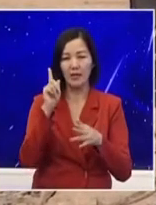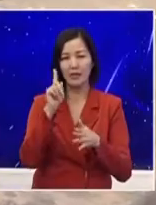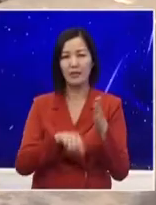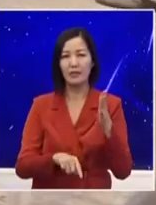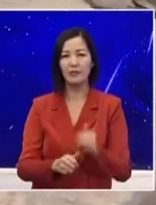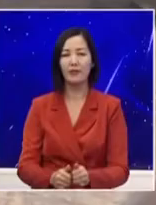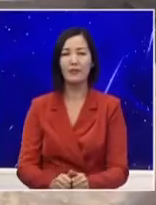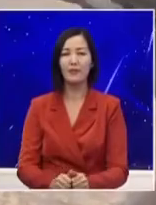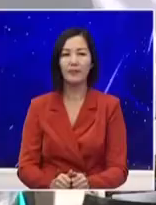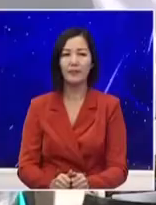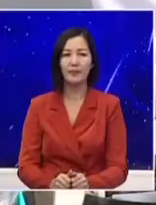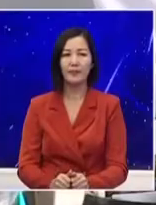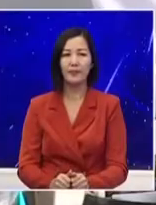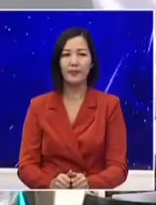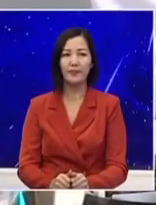сенімде.